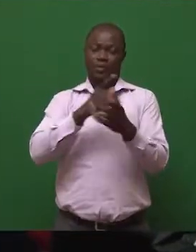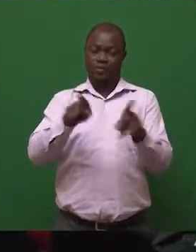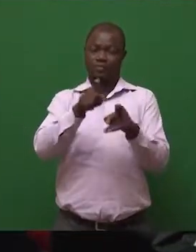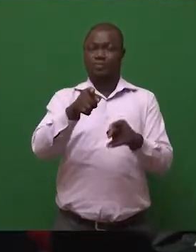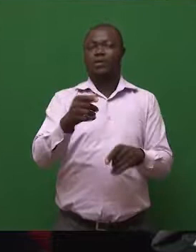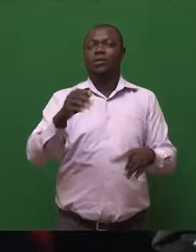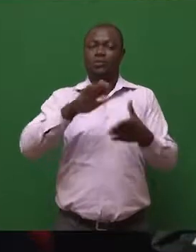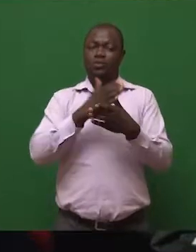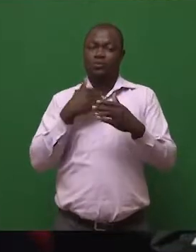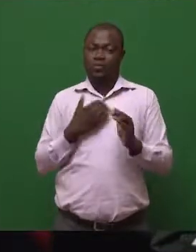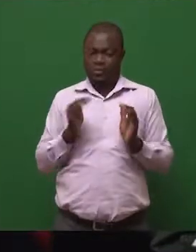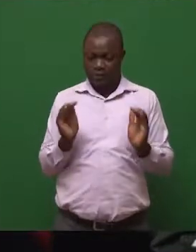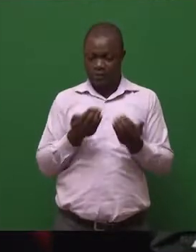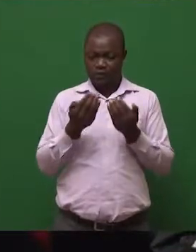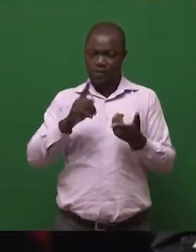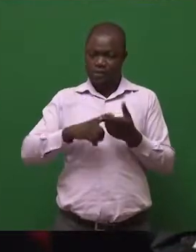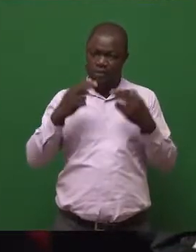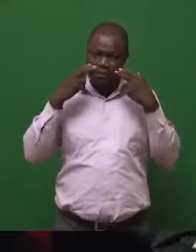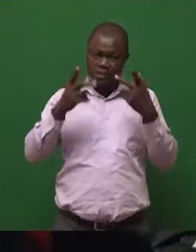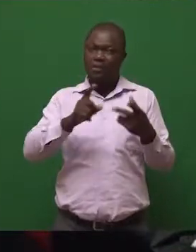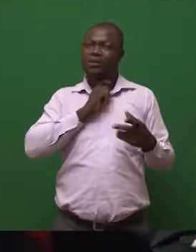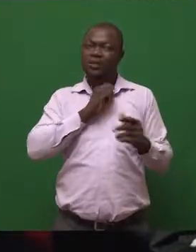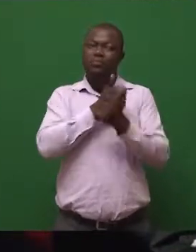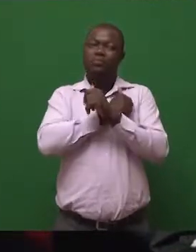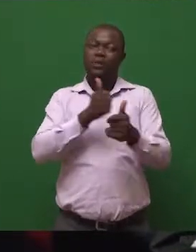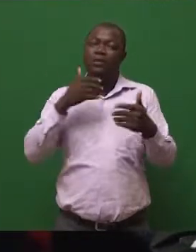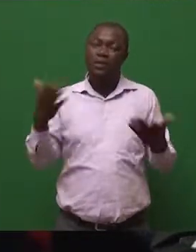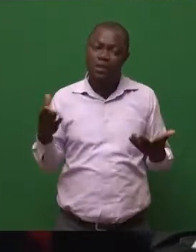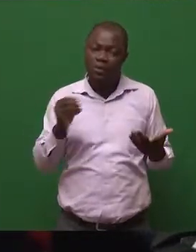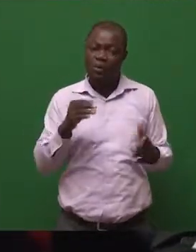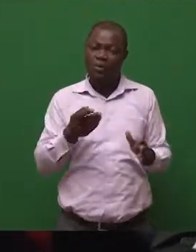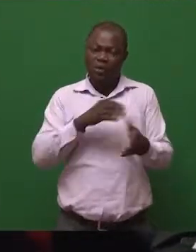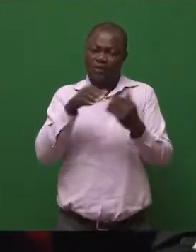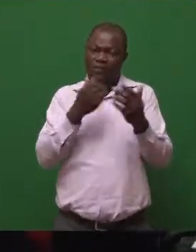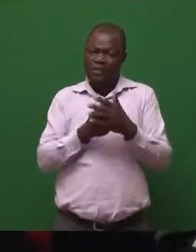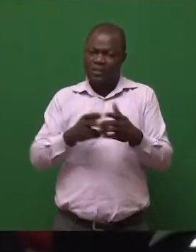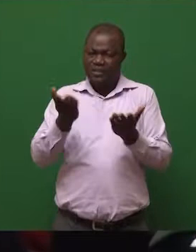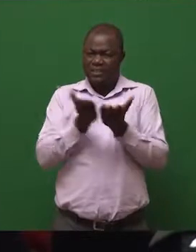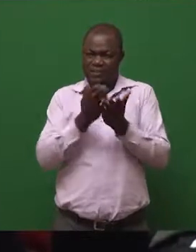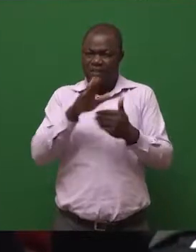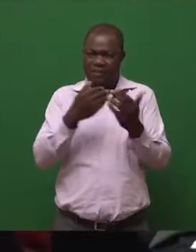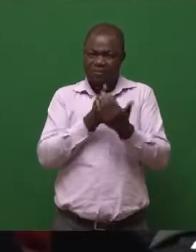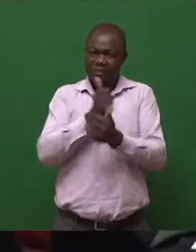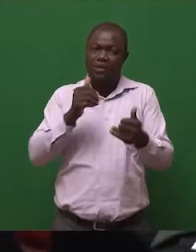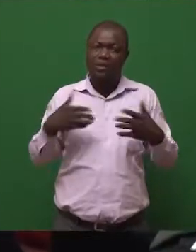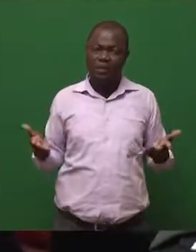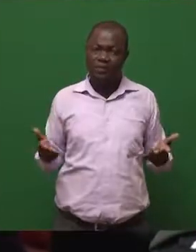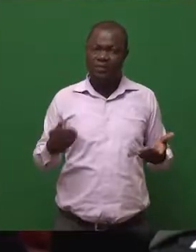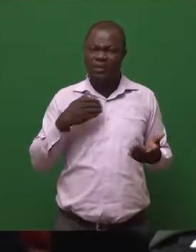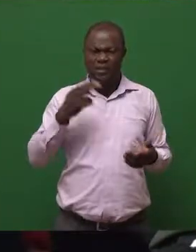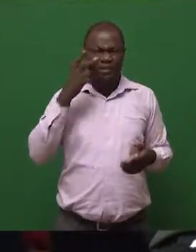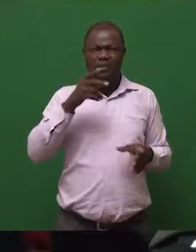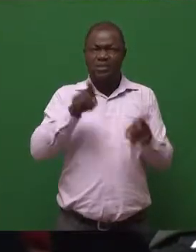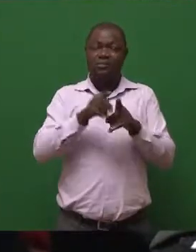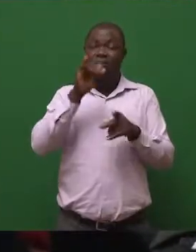mukati momo tichichengetedza kuti mota dzakanaka here dziri kufamba here zvakanaka asi dambudziko randiri kuona nderokuti